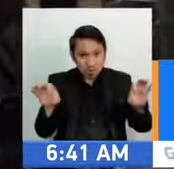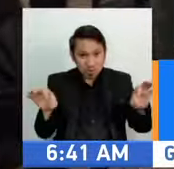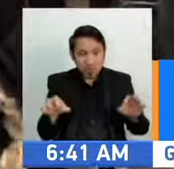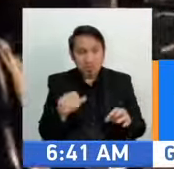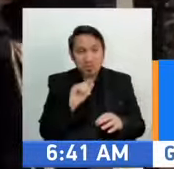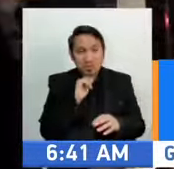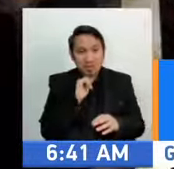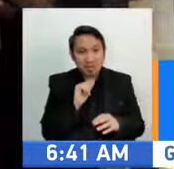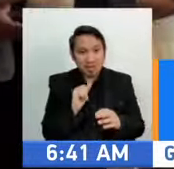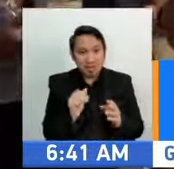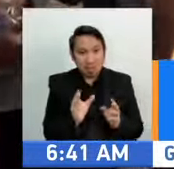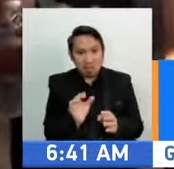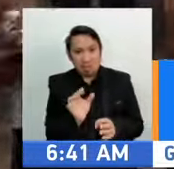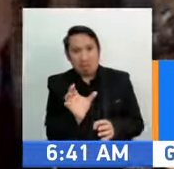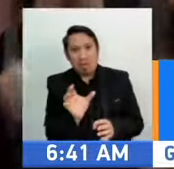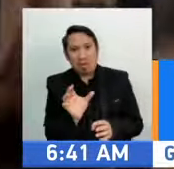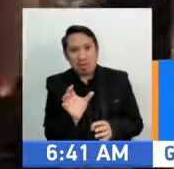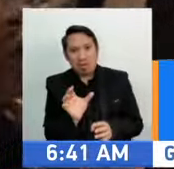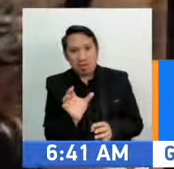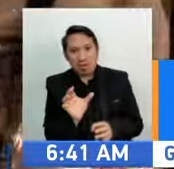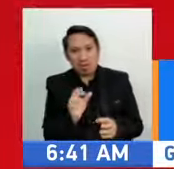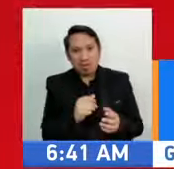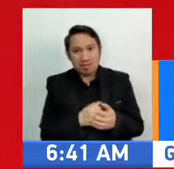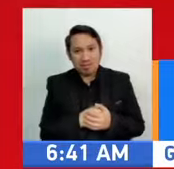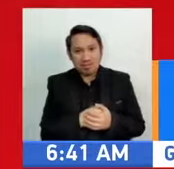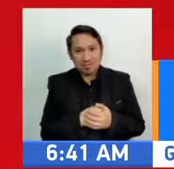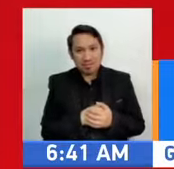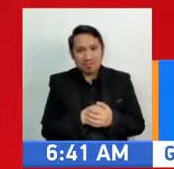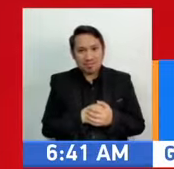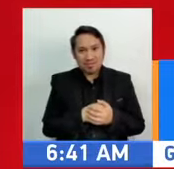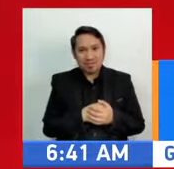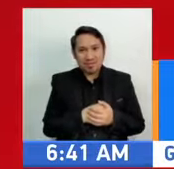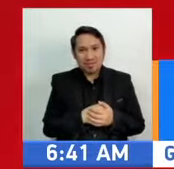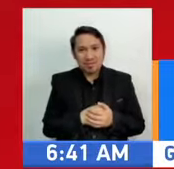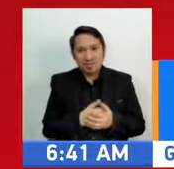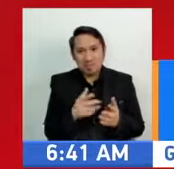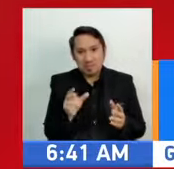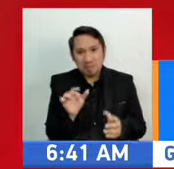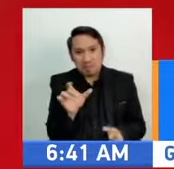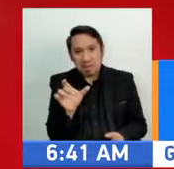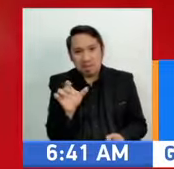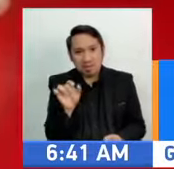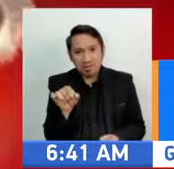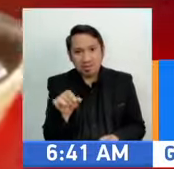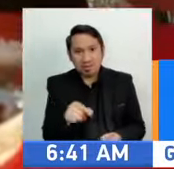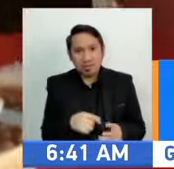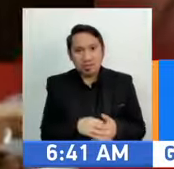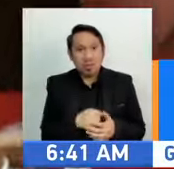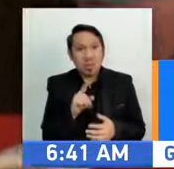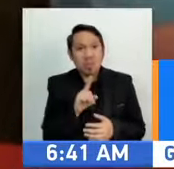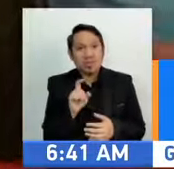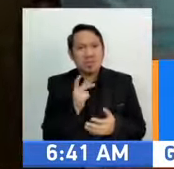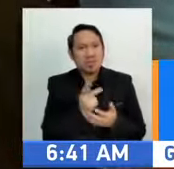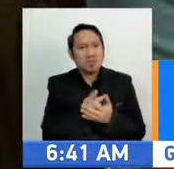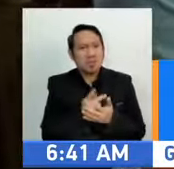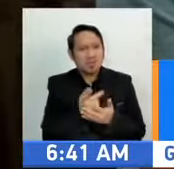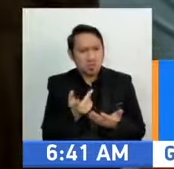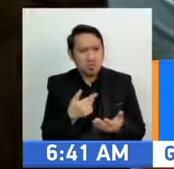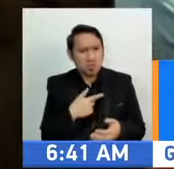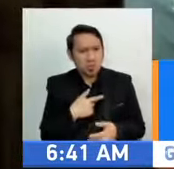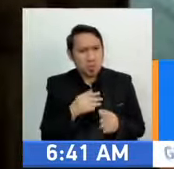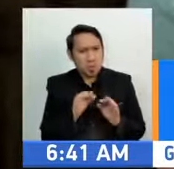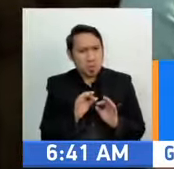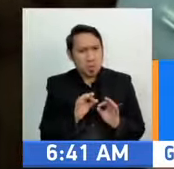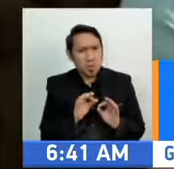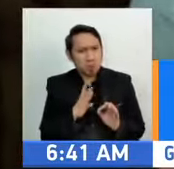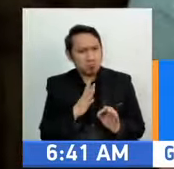Oo. Panglaban din, ano? Big siya, big. Guy. Malaki. So, yung 100 pesos, sir, sa tingin mo, sulit naman talaga? Oo, talaga